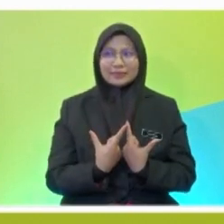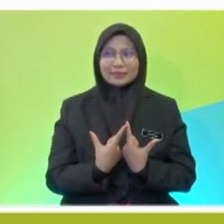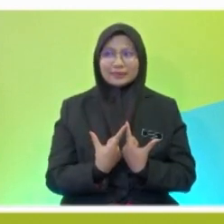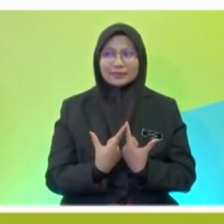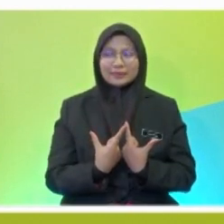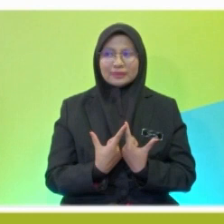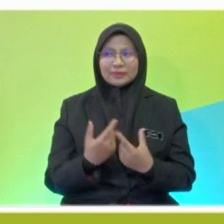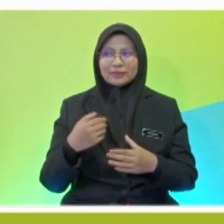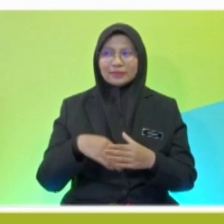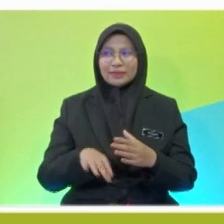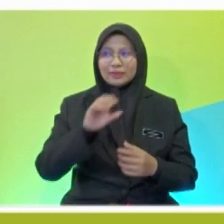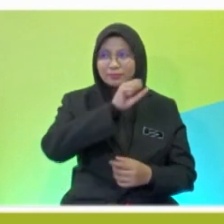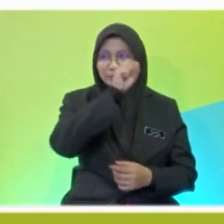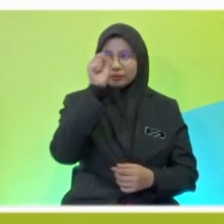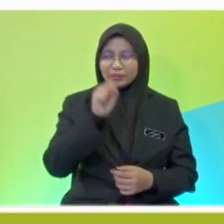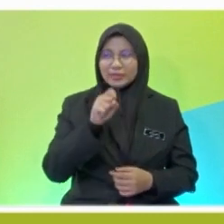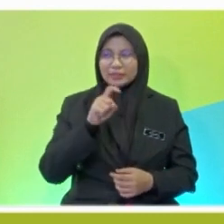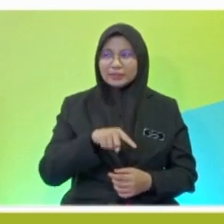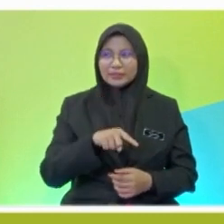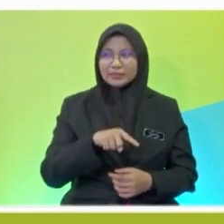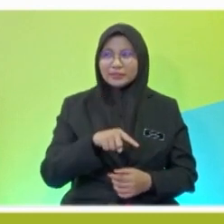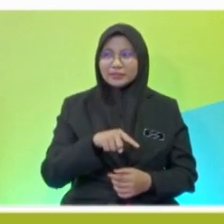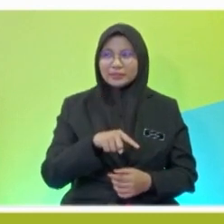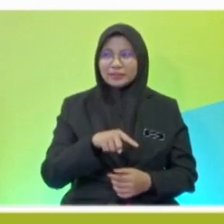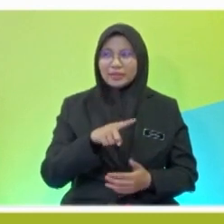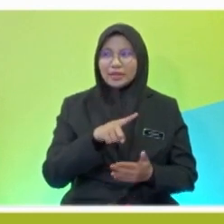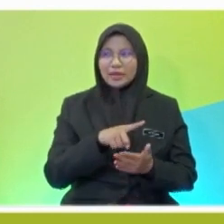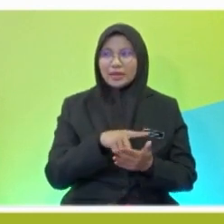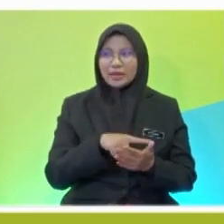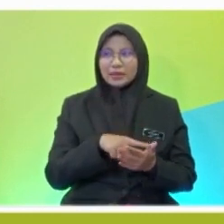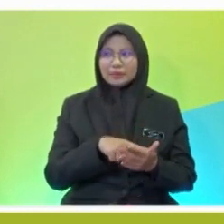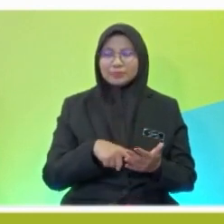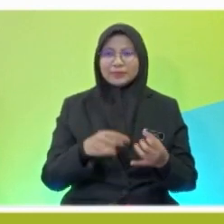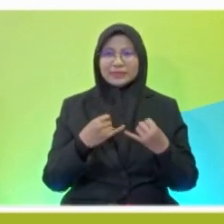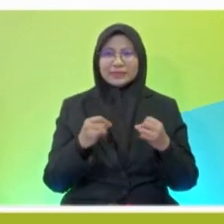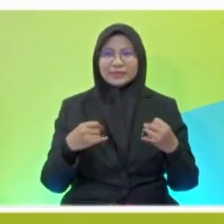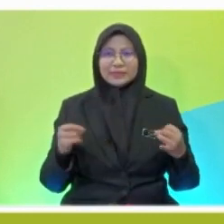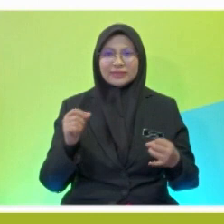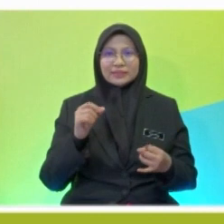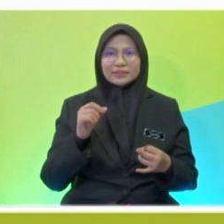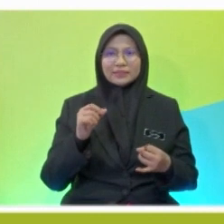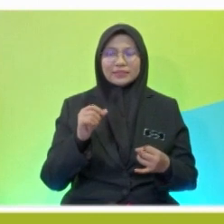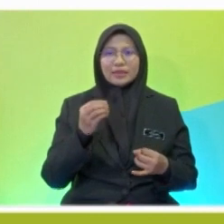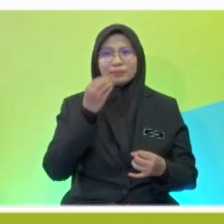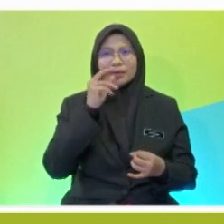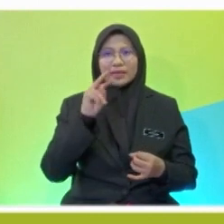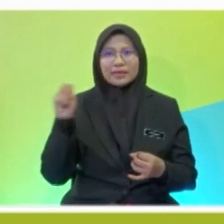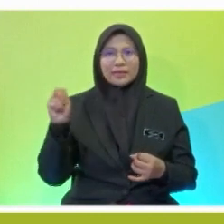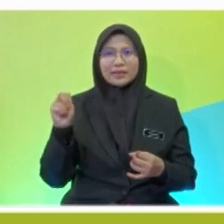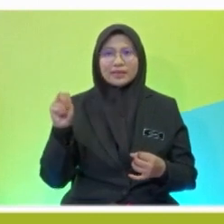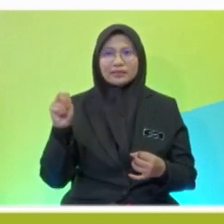ini ditanyakan mengenai jenis makanan yang diambil yang sesuai diambil untuk warga Moss Oke diberikan